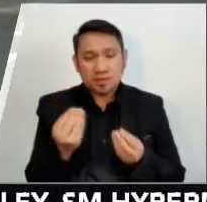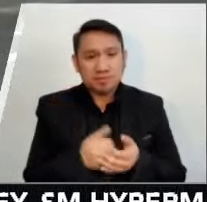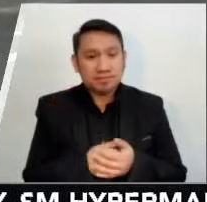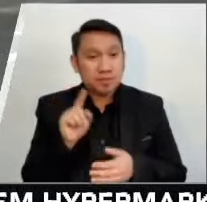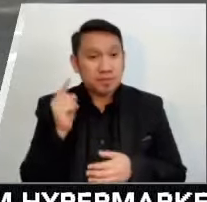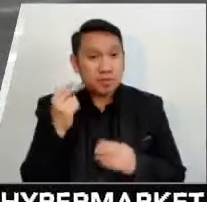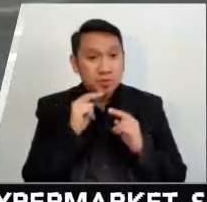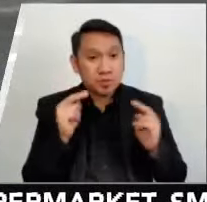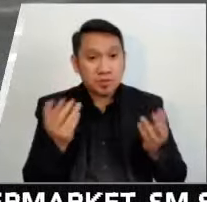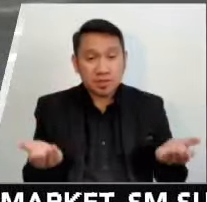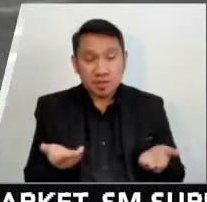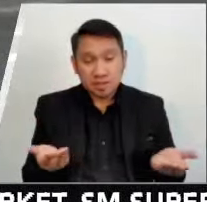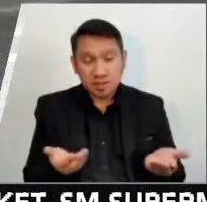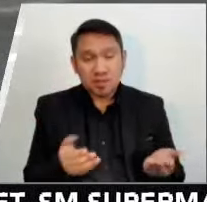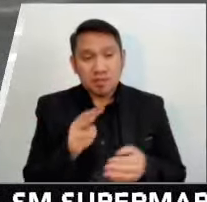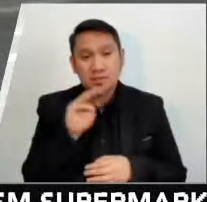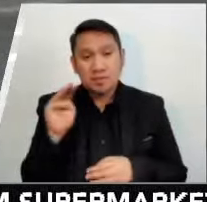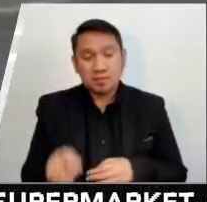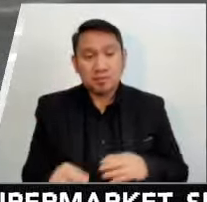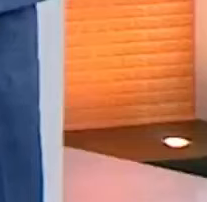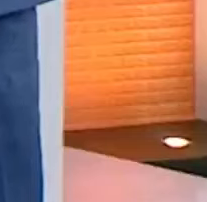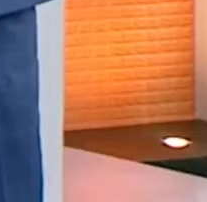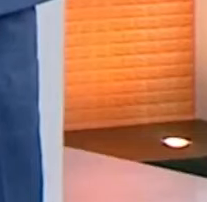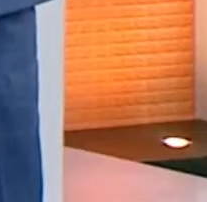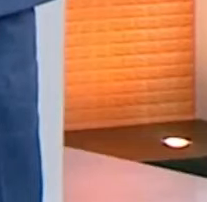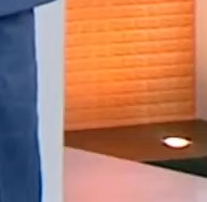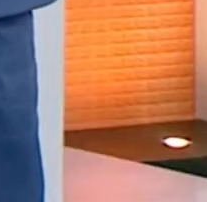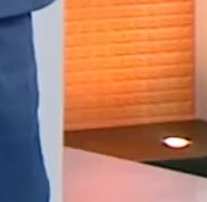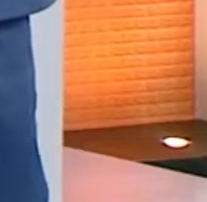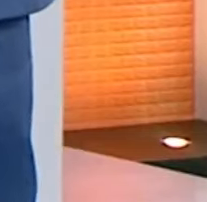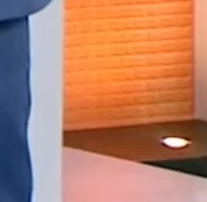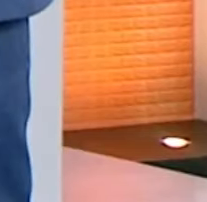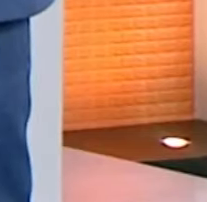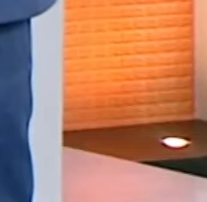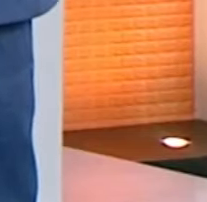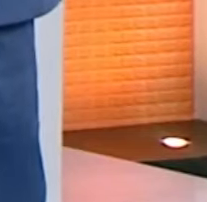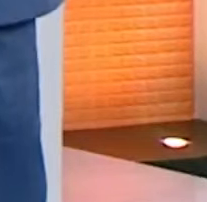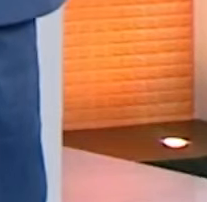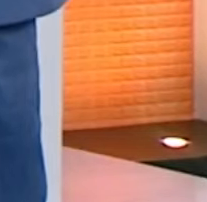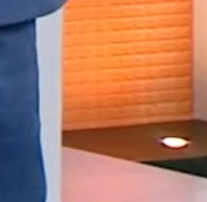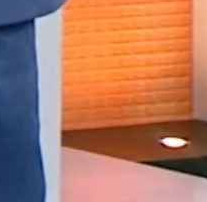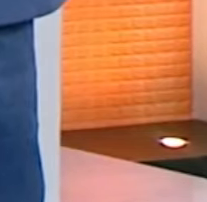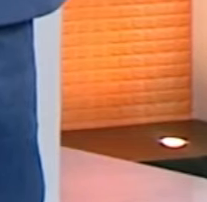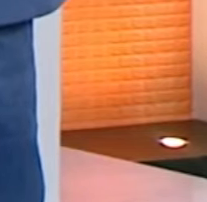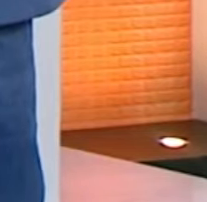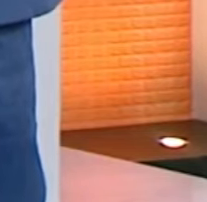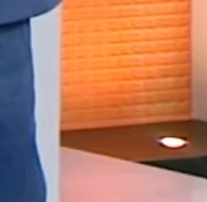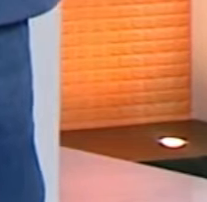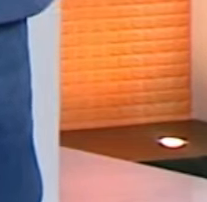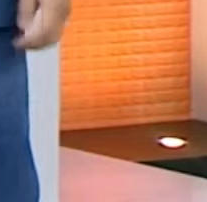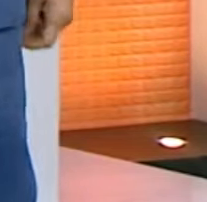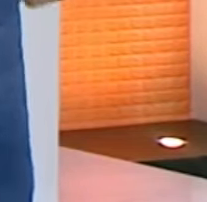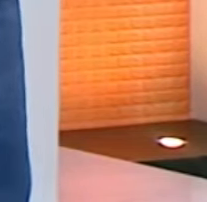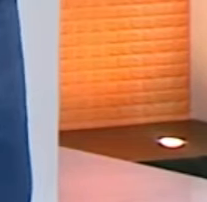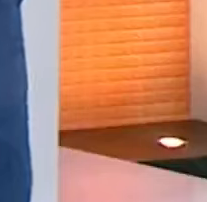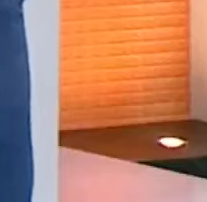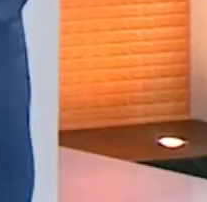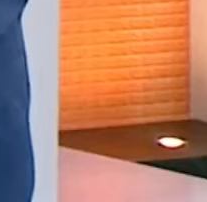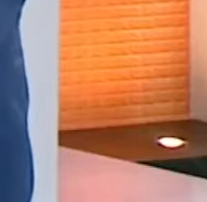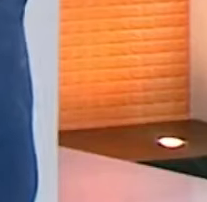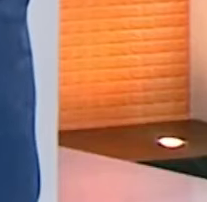Maynila, Bam Alegre, para sa GMA Integrated News. Igan, mauna ka sa mga balita. Mag-subscribe sa GMA Integrated News sa